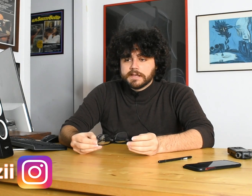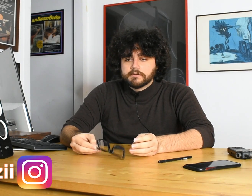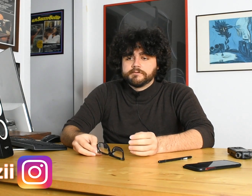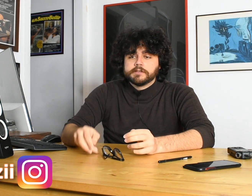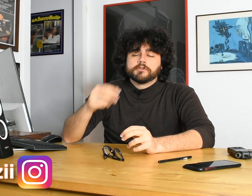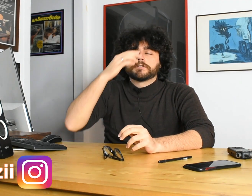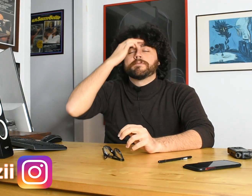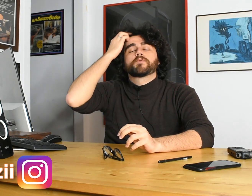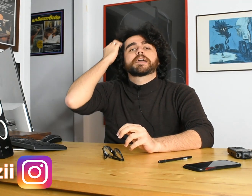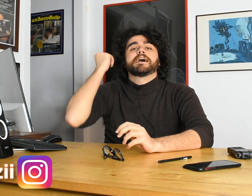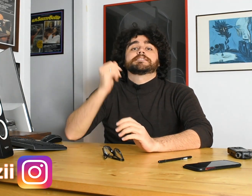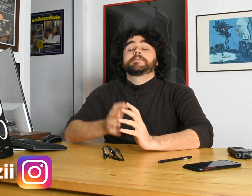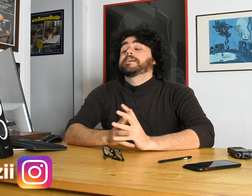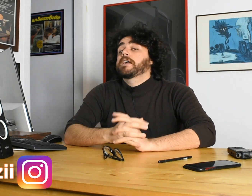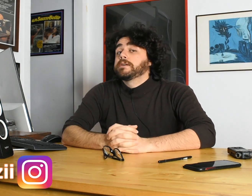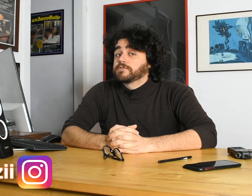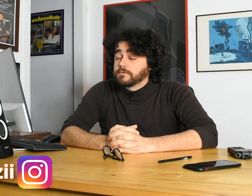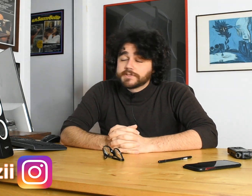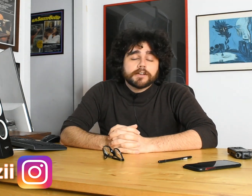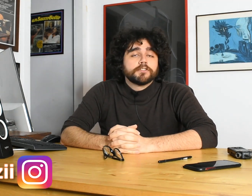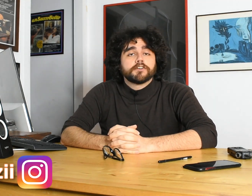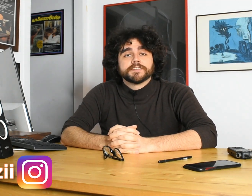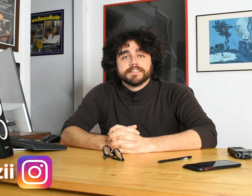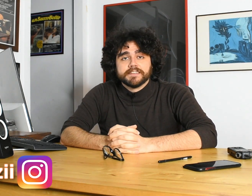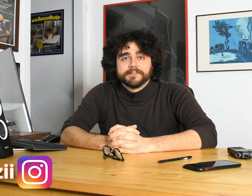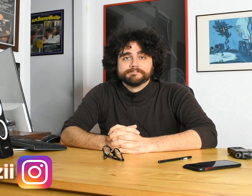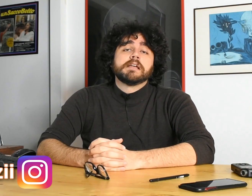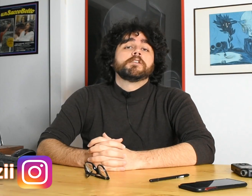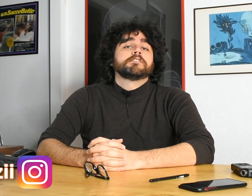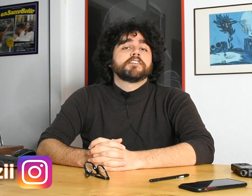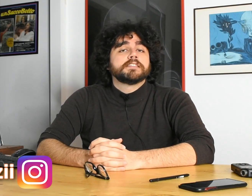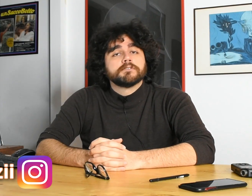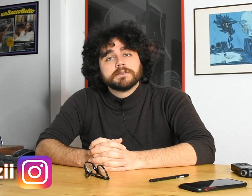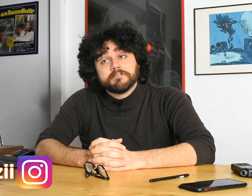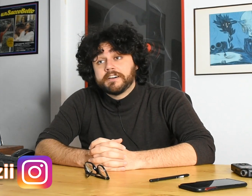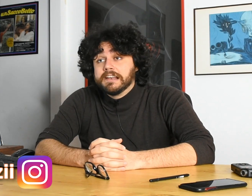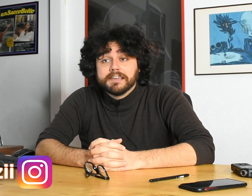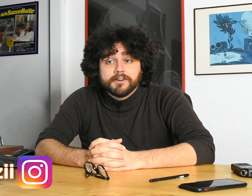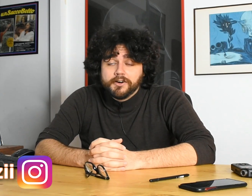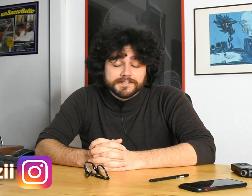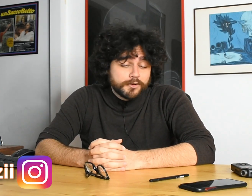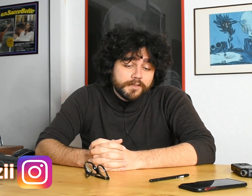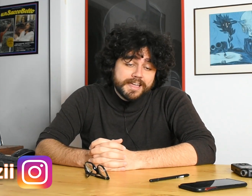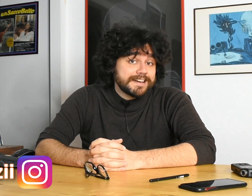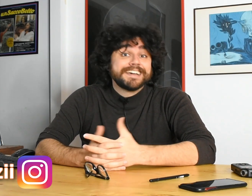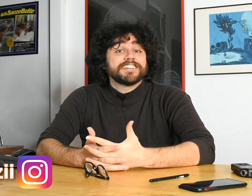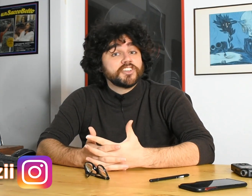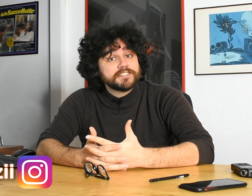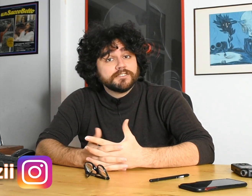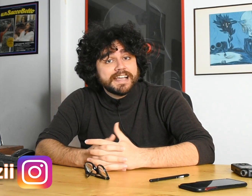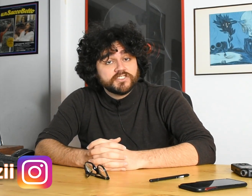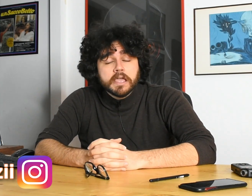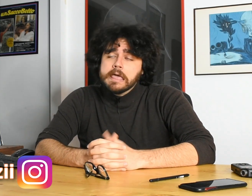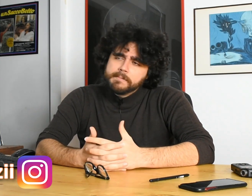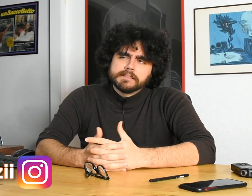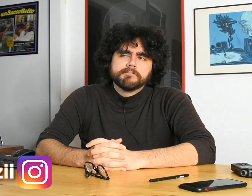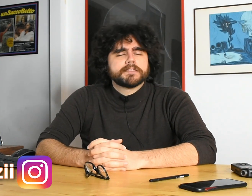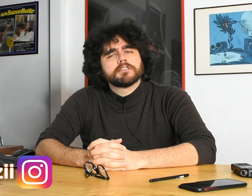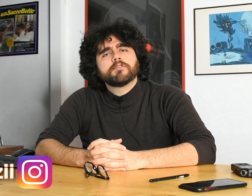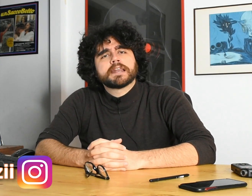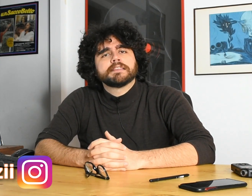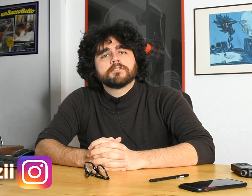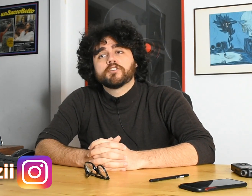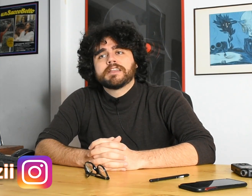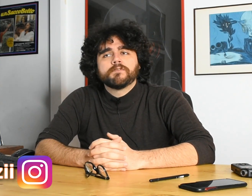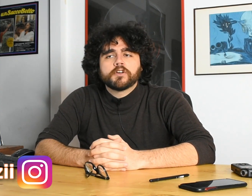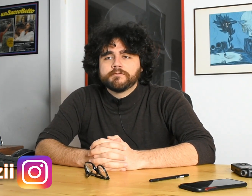Prendiamoci una pausa del conflitto e torniamo qui a casa, perché anche qui ci sono un sacco di cose da dire. La Meloni infatti continua a fare le cose, governa, cresce nei sondaggi, mentre il